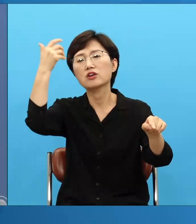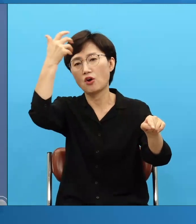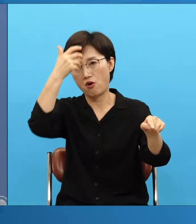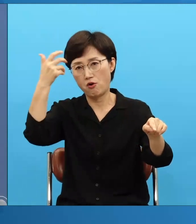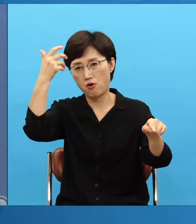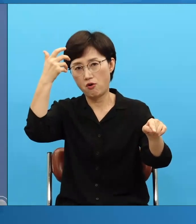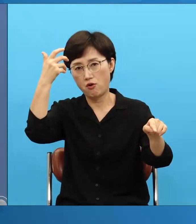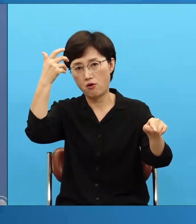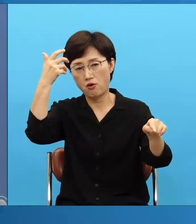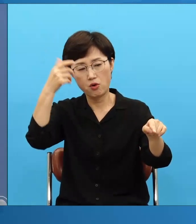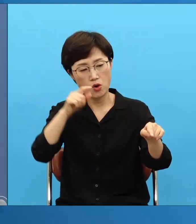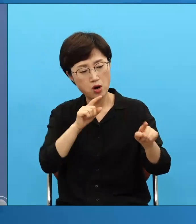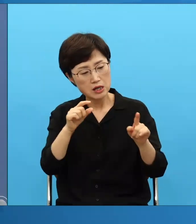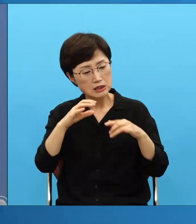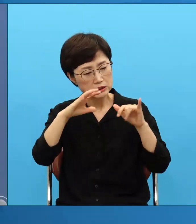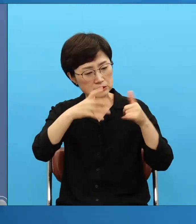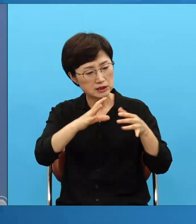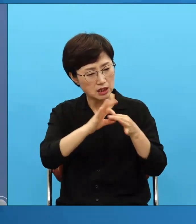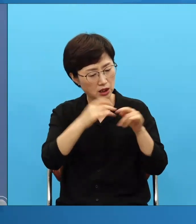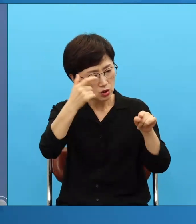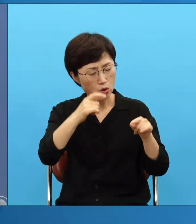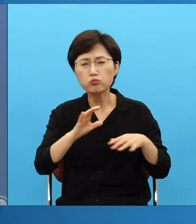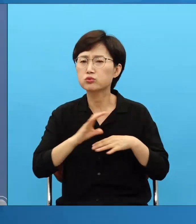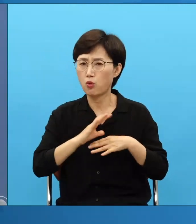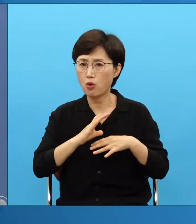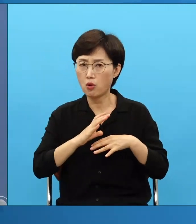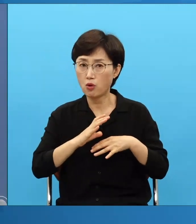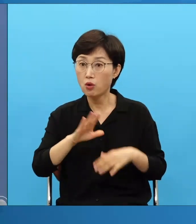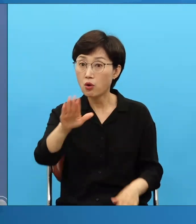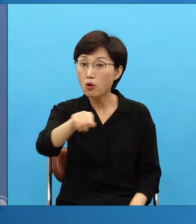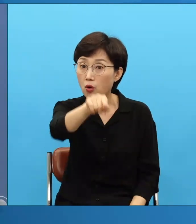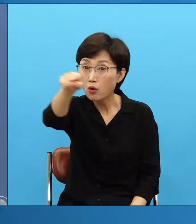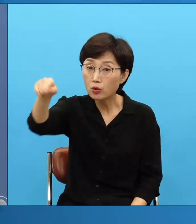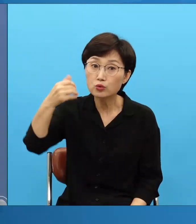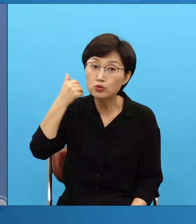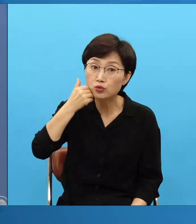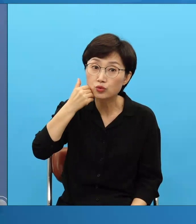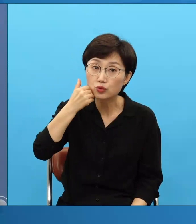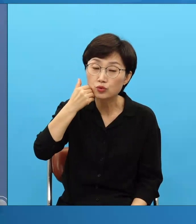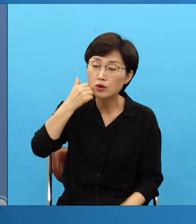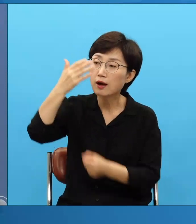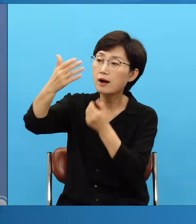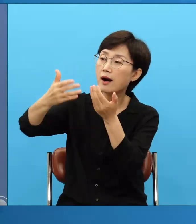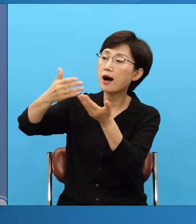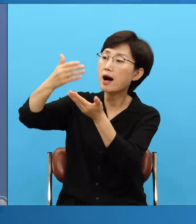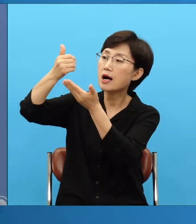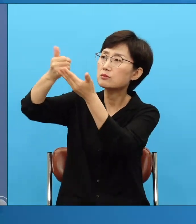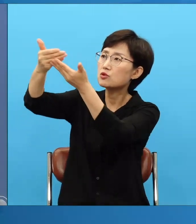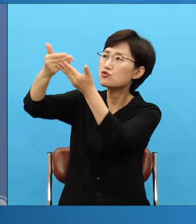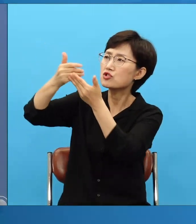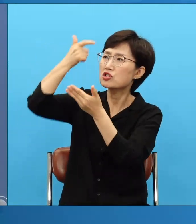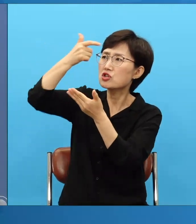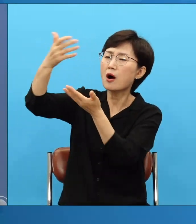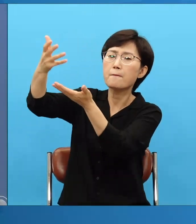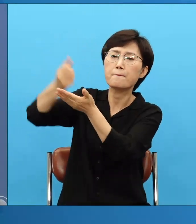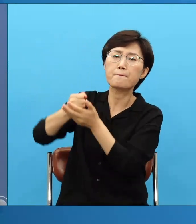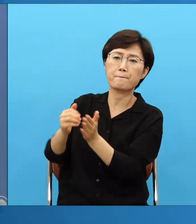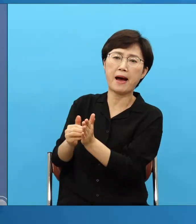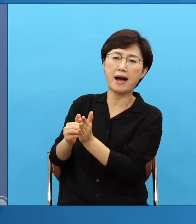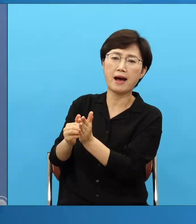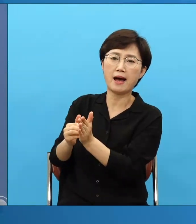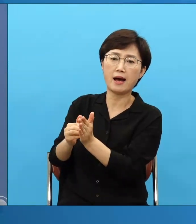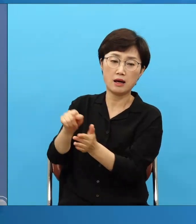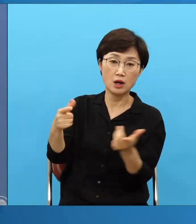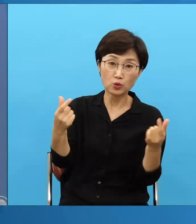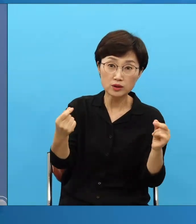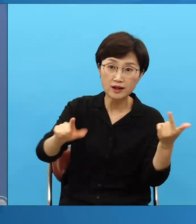말이거든요. that they have received the spirit of the world. 너희는 하나님께로부터 영을 받았다 그랬어요. It says, you have been called by 완전히 God. 다릅니다. That's